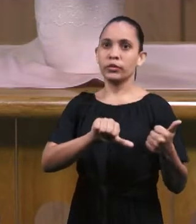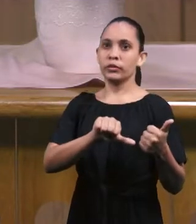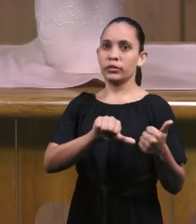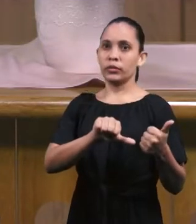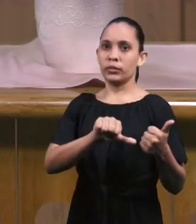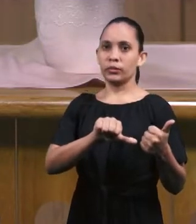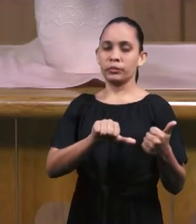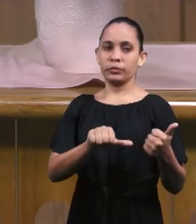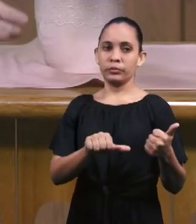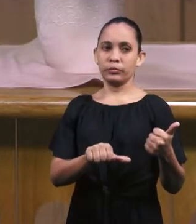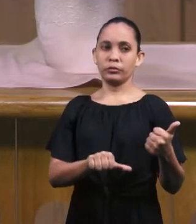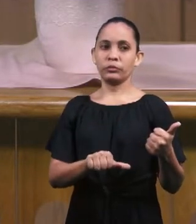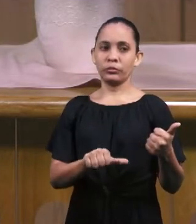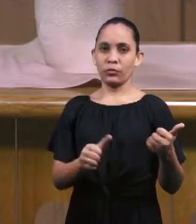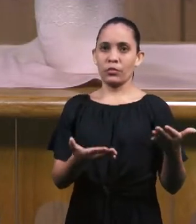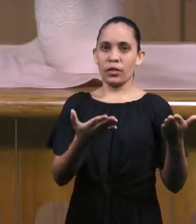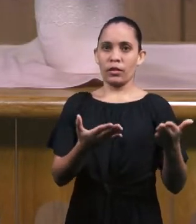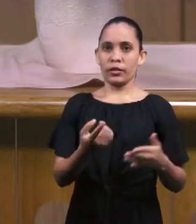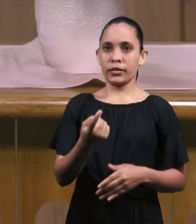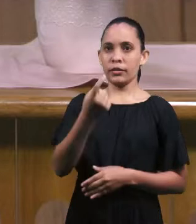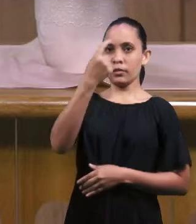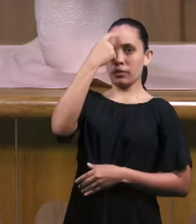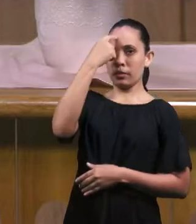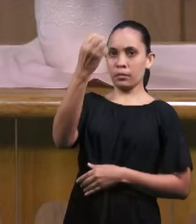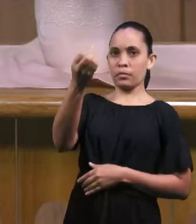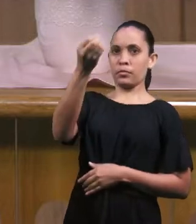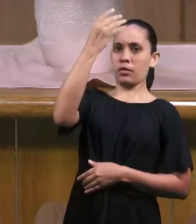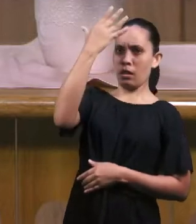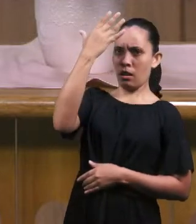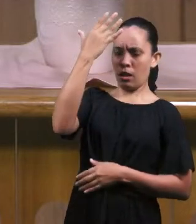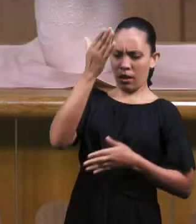une série de grands Français